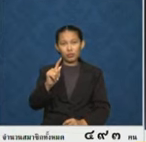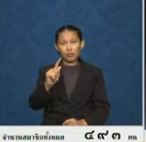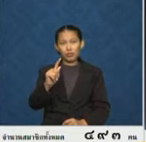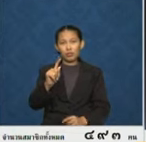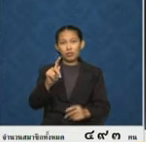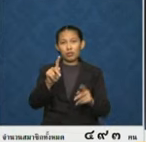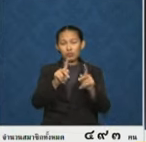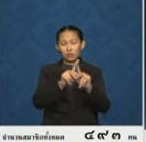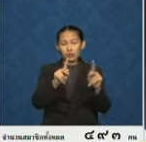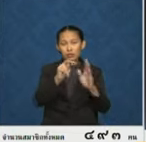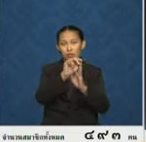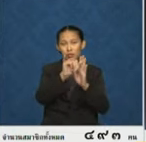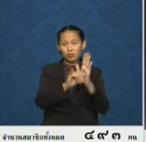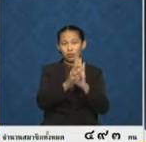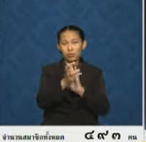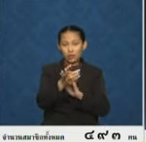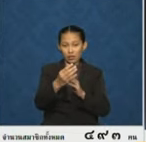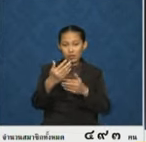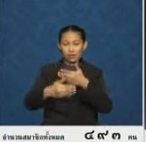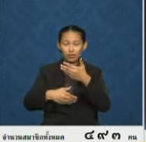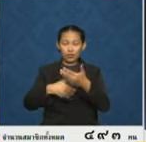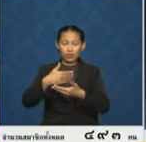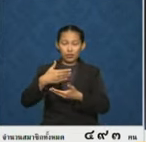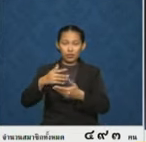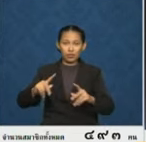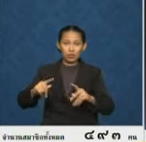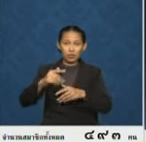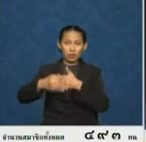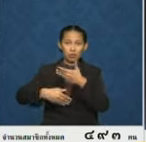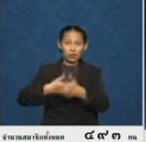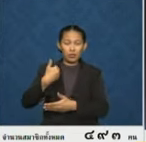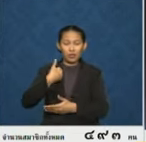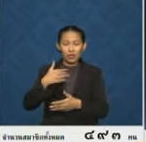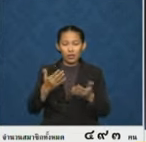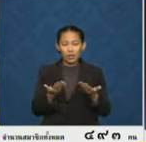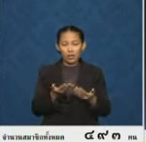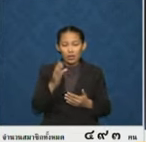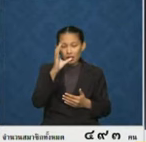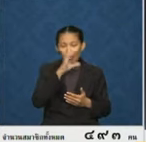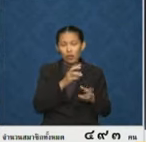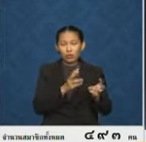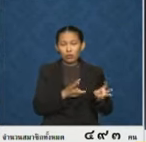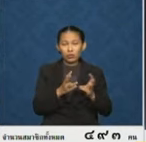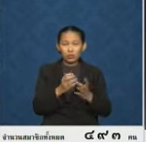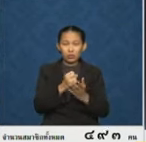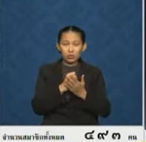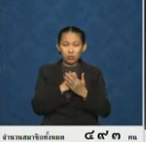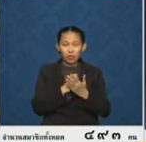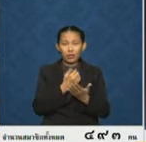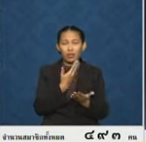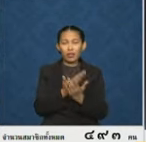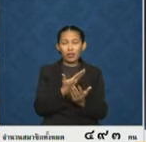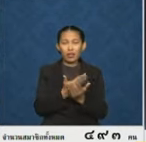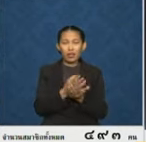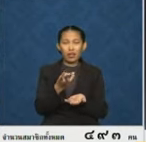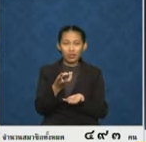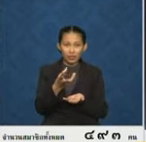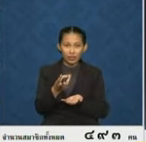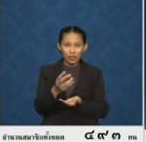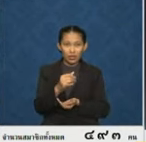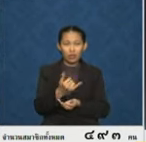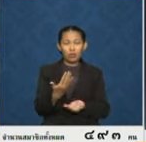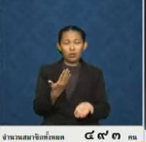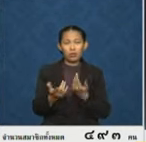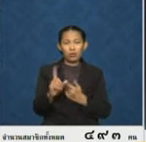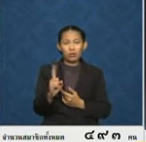ข้าวและกระทรวงพาณิชย์นะครับว่าให้หามาตรการนะพยุงราคาข้าวหรือว่าสิ่งนึงที่พี่น้อง